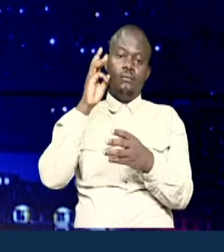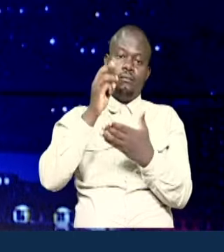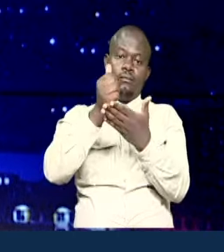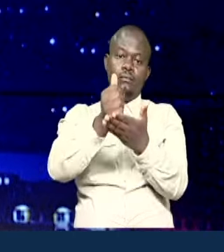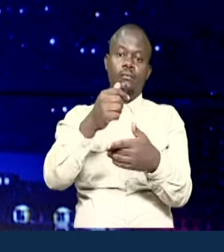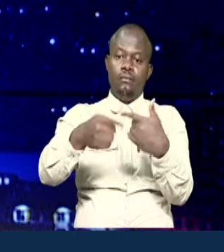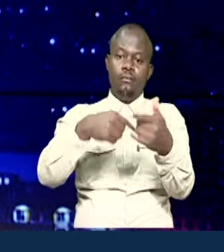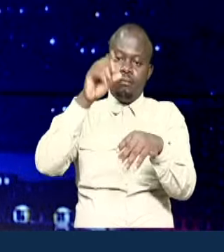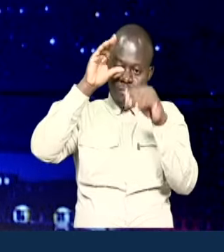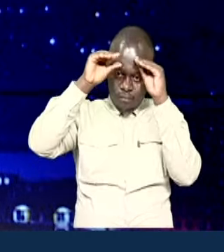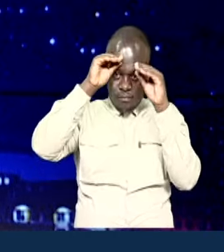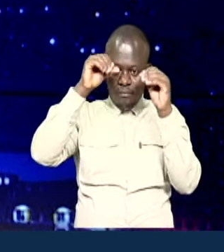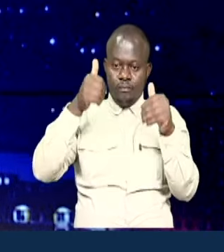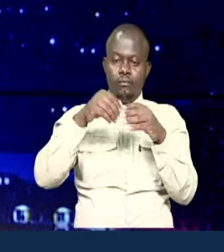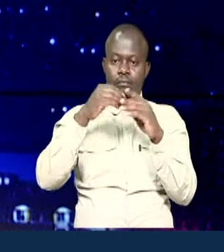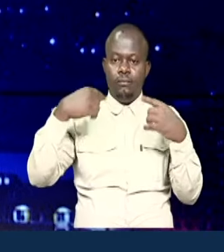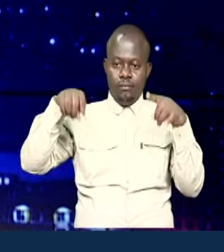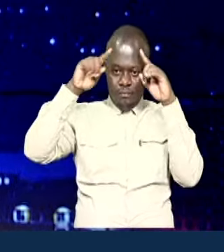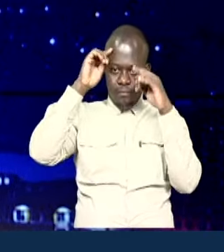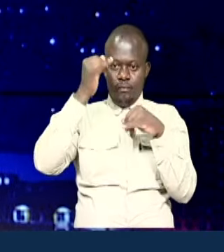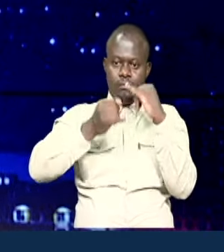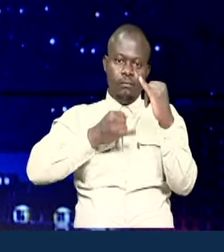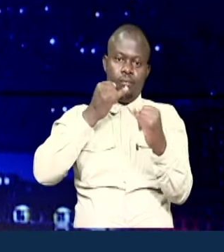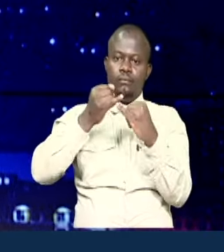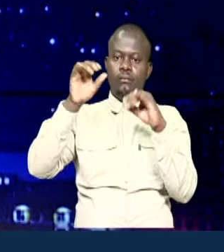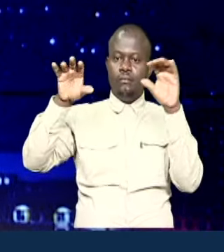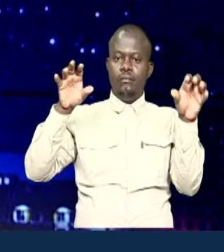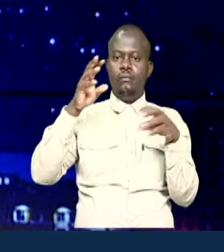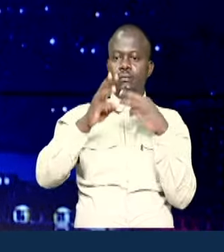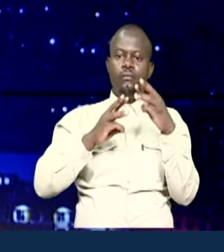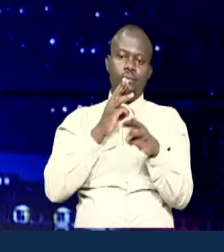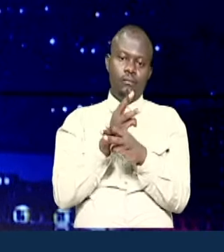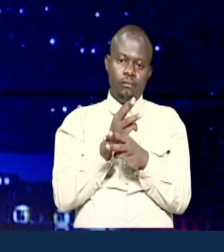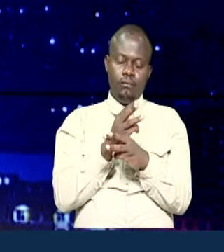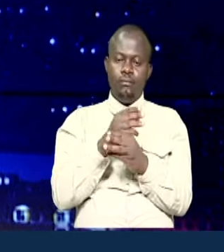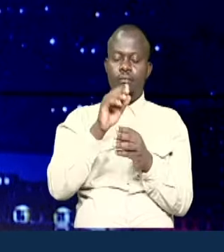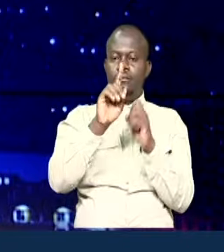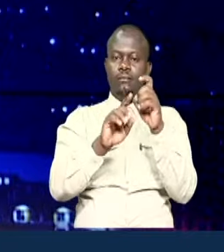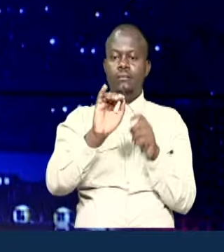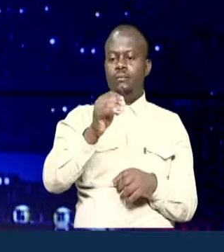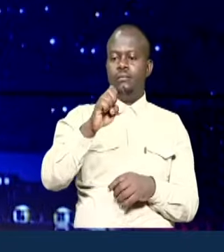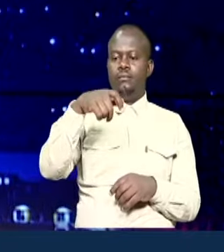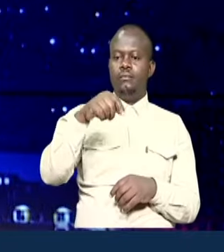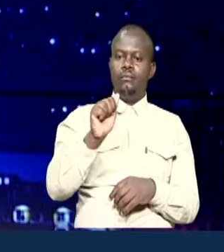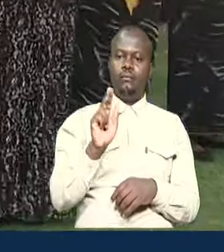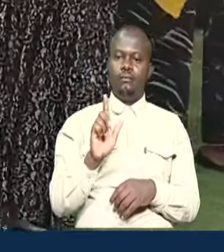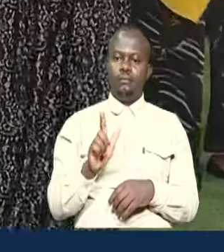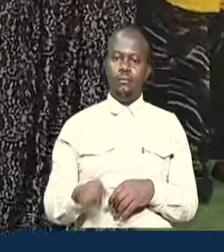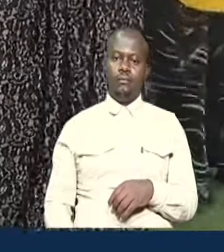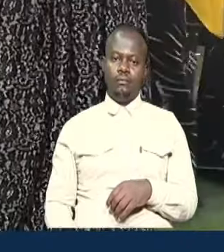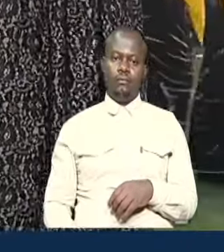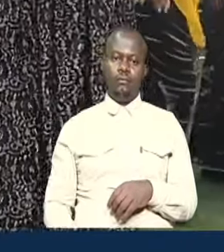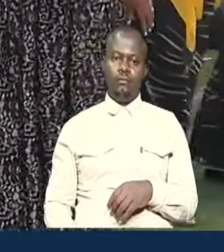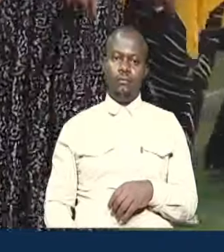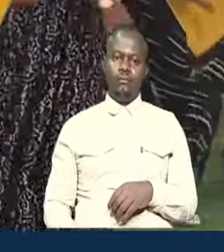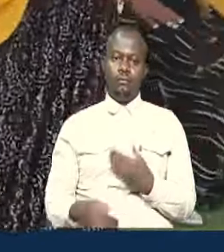gukomeza amasomo yabo no muri kaminuza mpuzamahanga zo hirya no hino ku isi. Reka tubibaze Jean Paul Turatsinze.